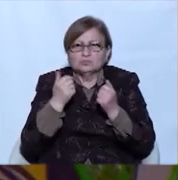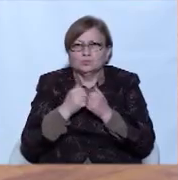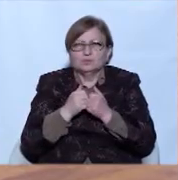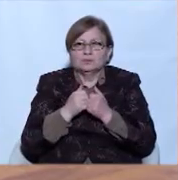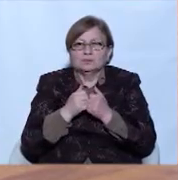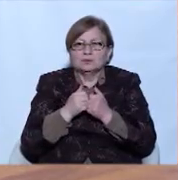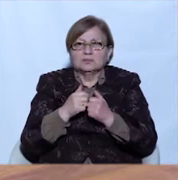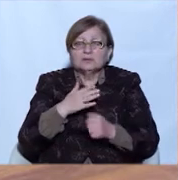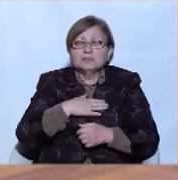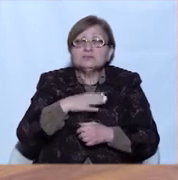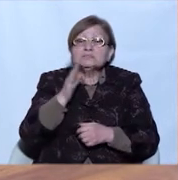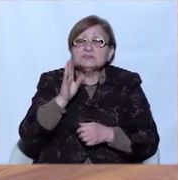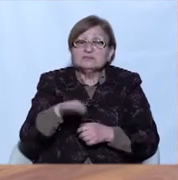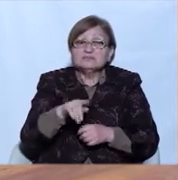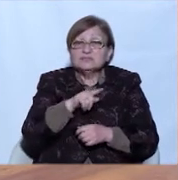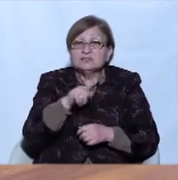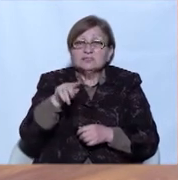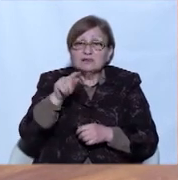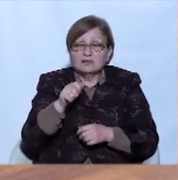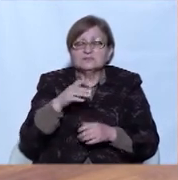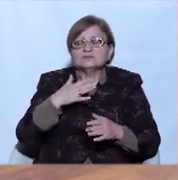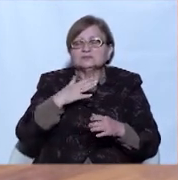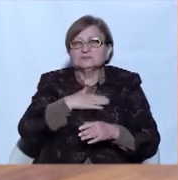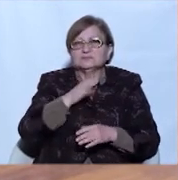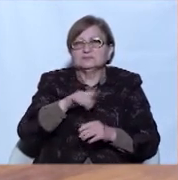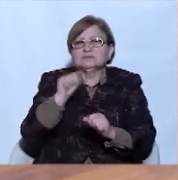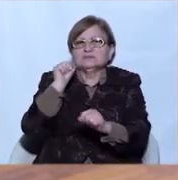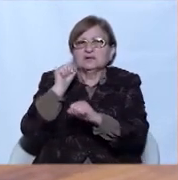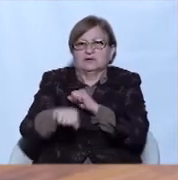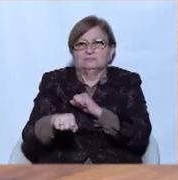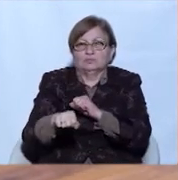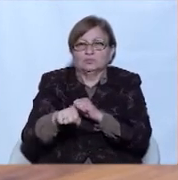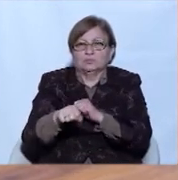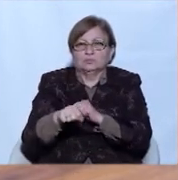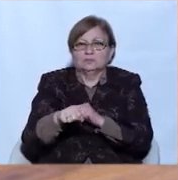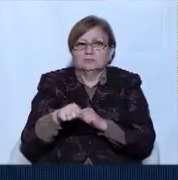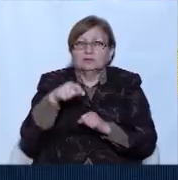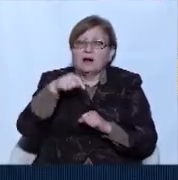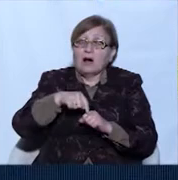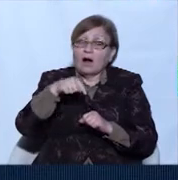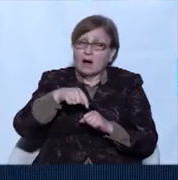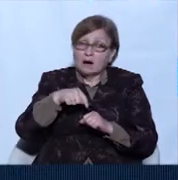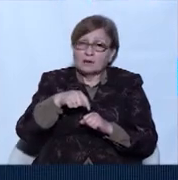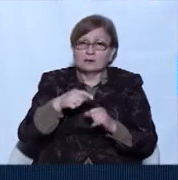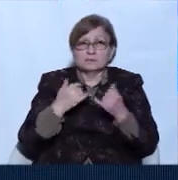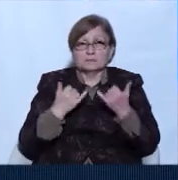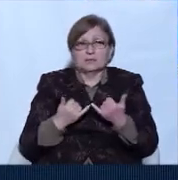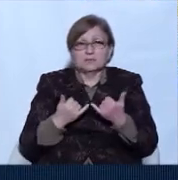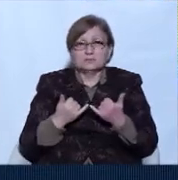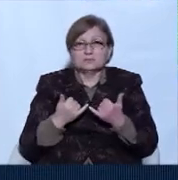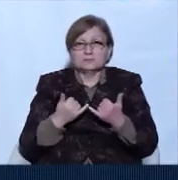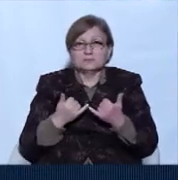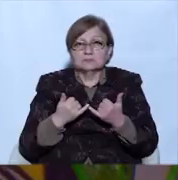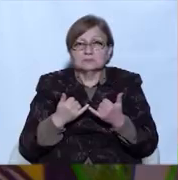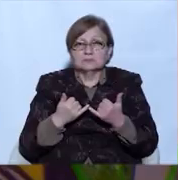შემამსუბუქებელი, სიკვდილითა სიკვდილის დამთრგუნველი. აქ კი დღეს,